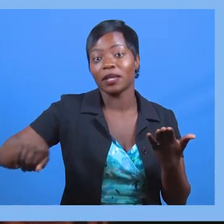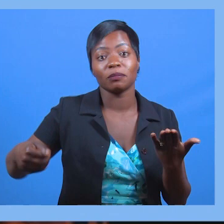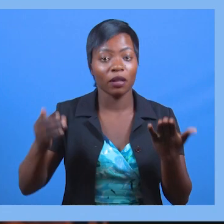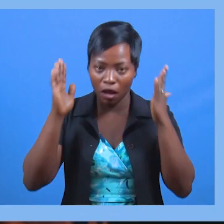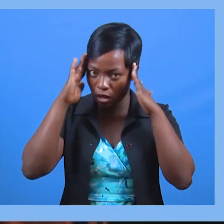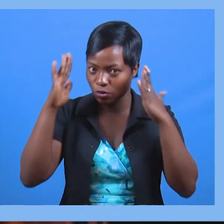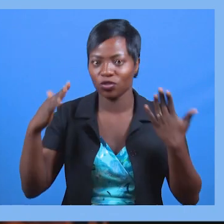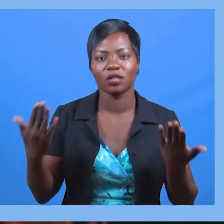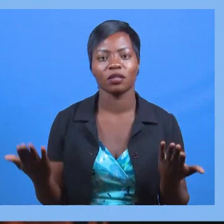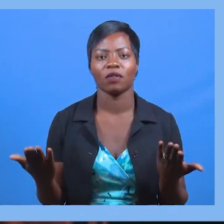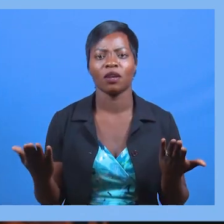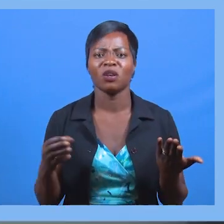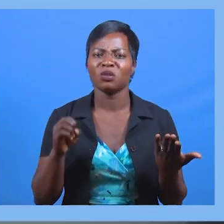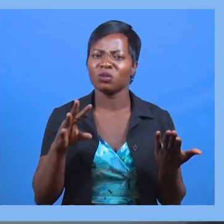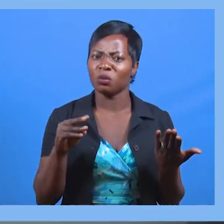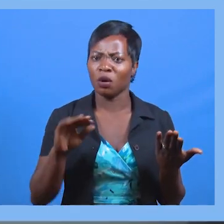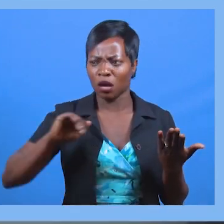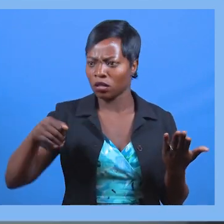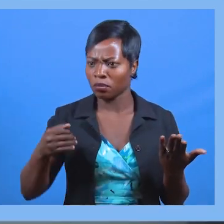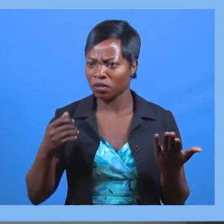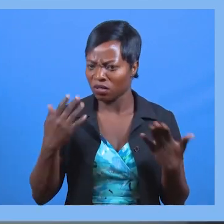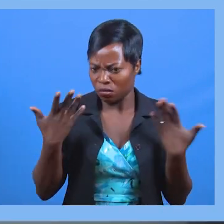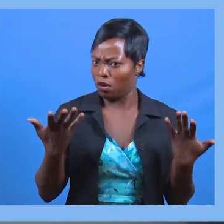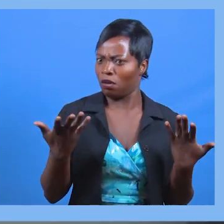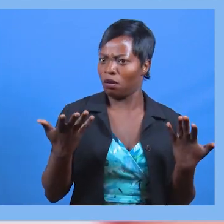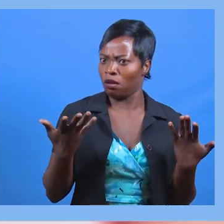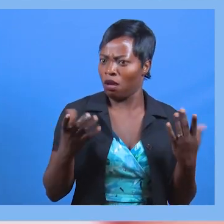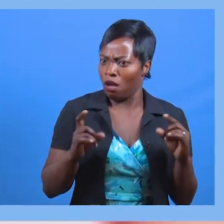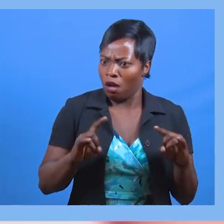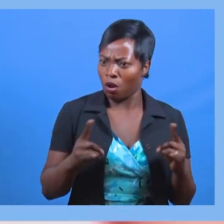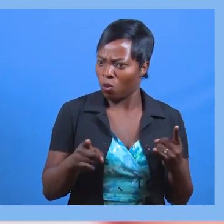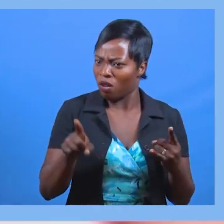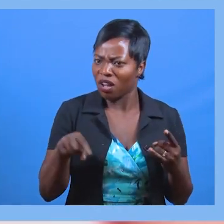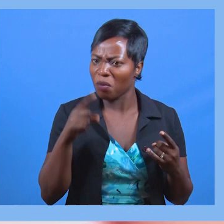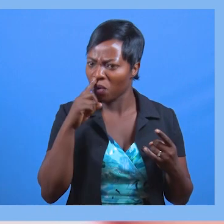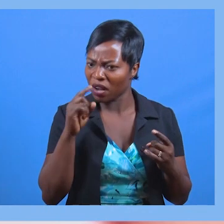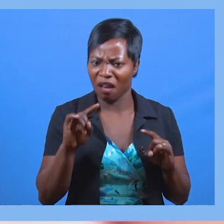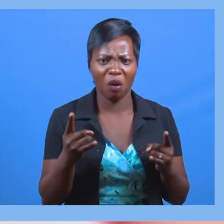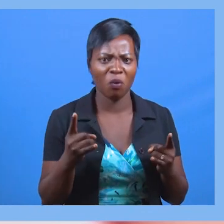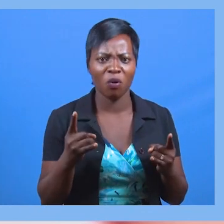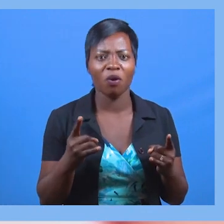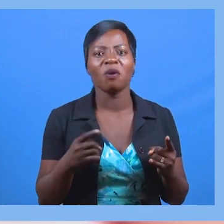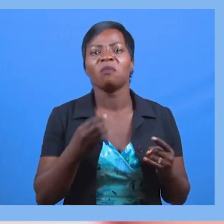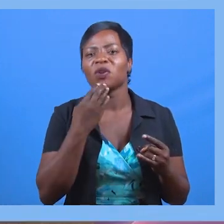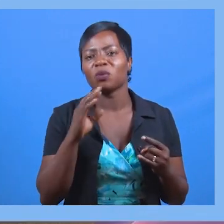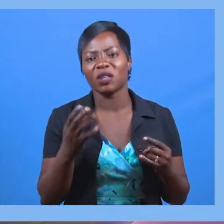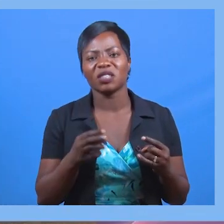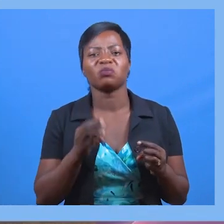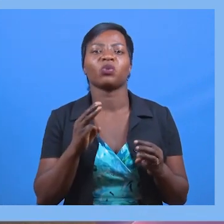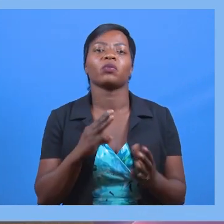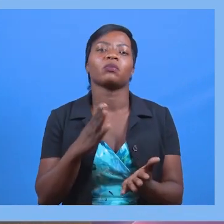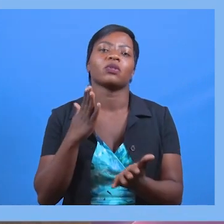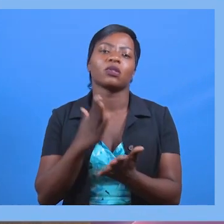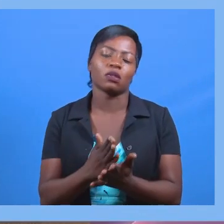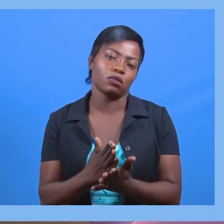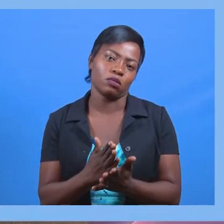amutaurira. Saka panozova nekushamisika kuti kwavabva nekupiko, potozova nekusawirirana handizvo. Saka ini